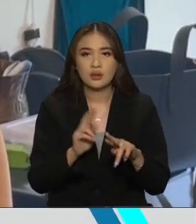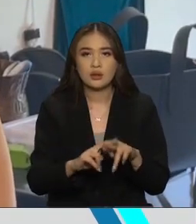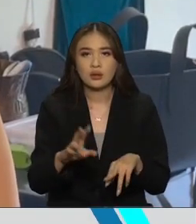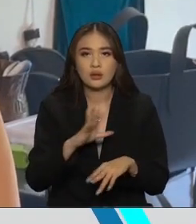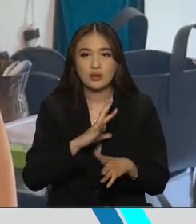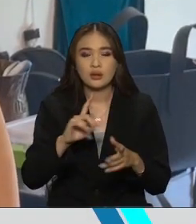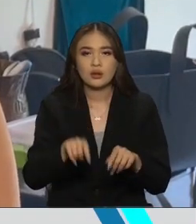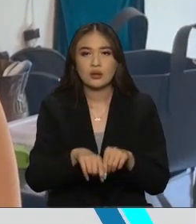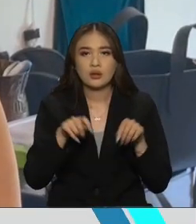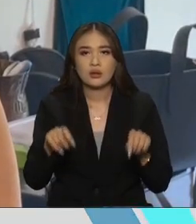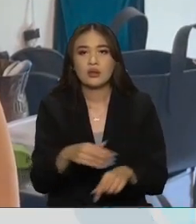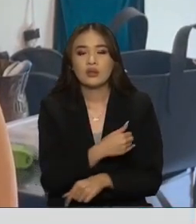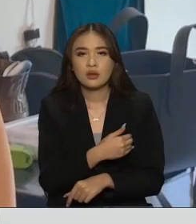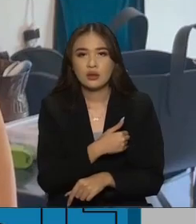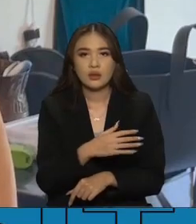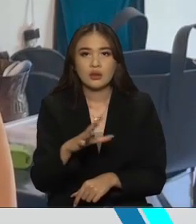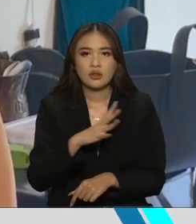ашуға ниет құрдық, сомен